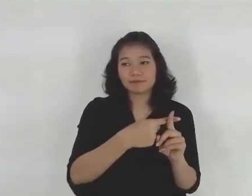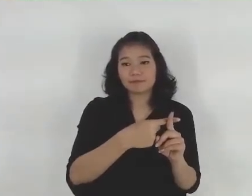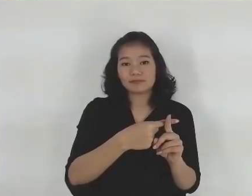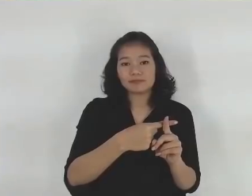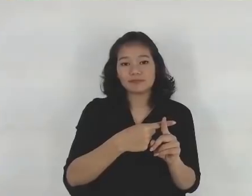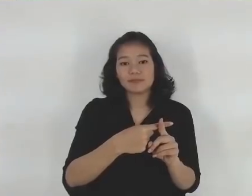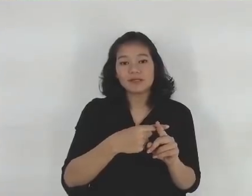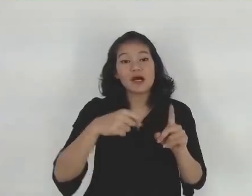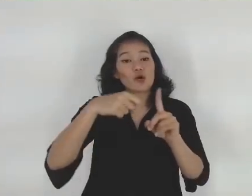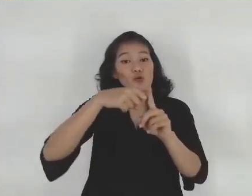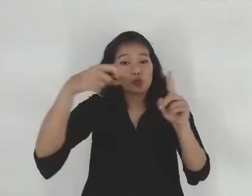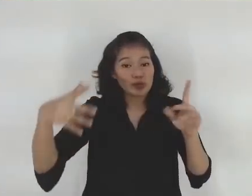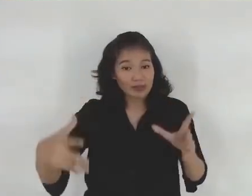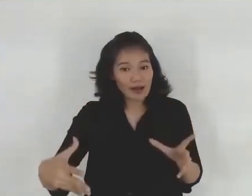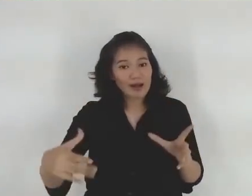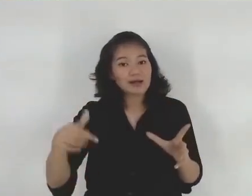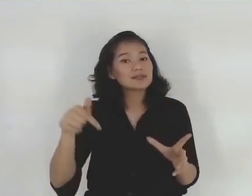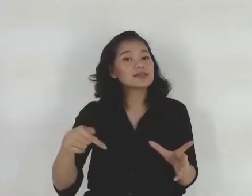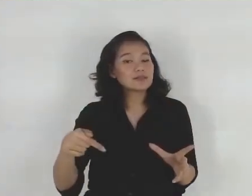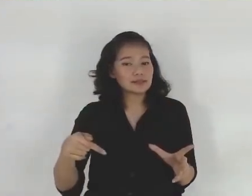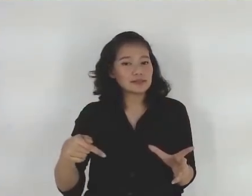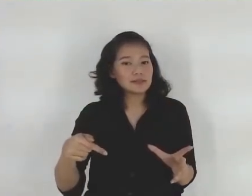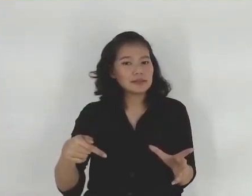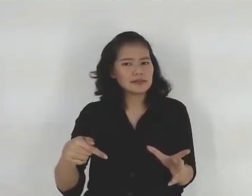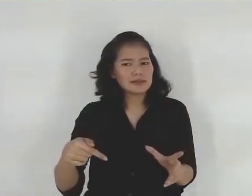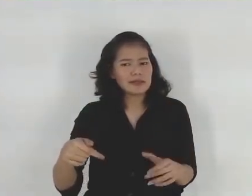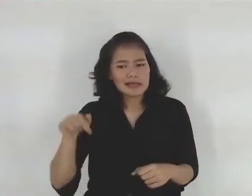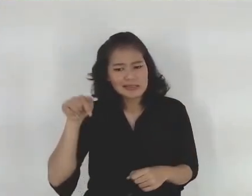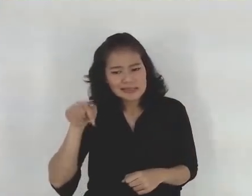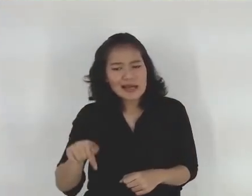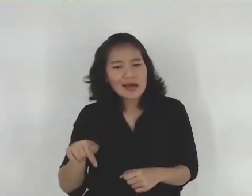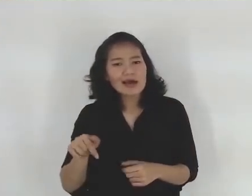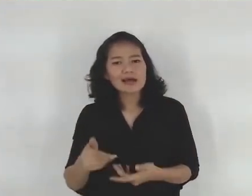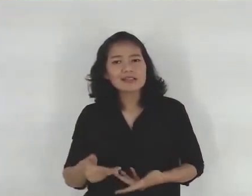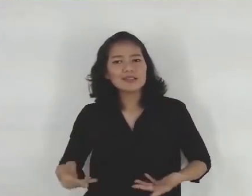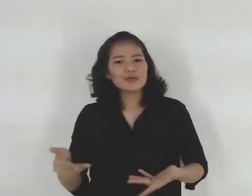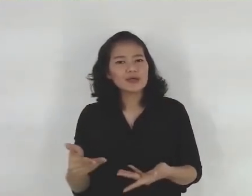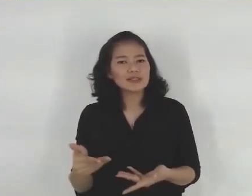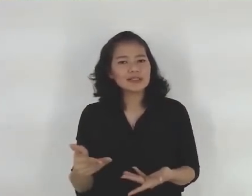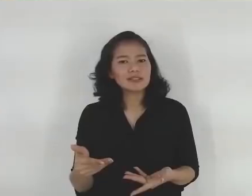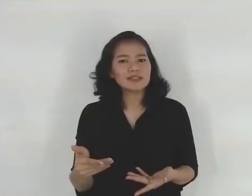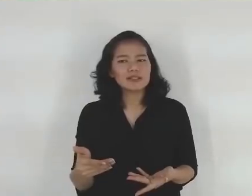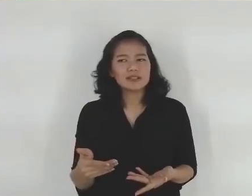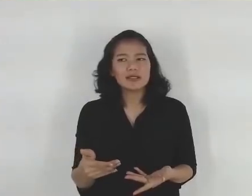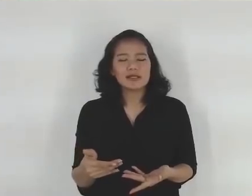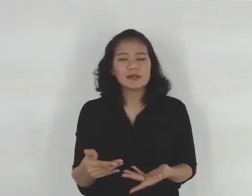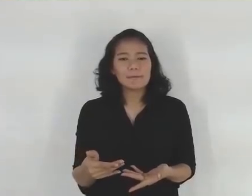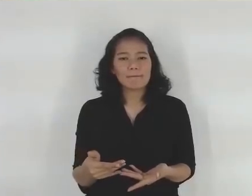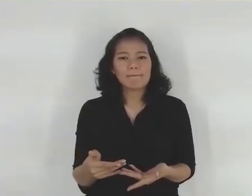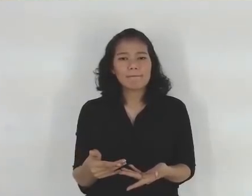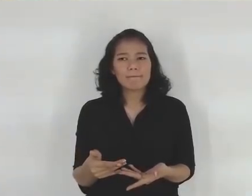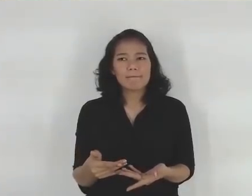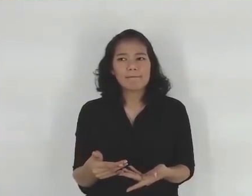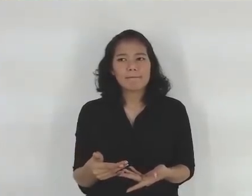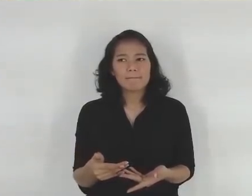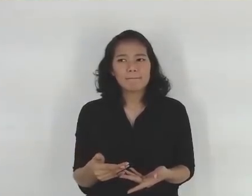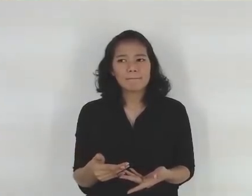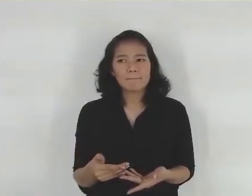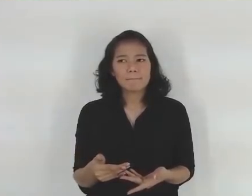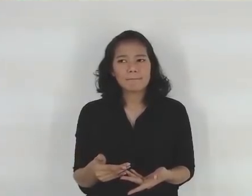GKI Kwitang yang pada saat ini juga sedang mengalami